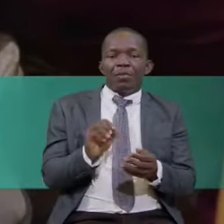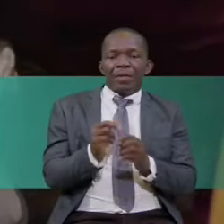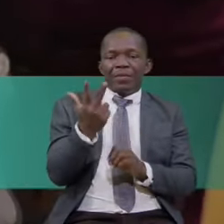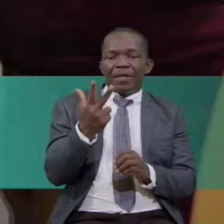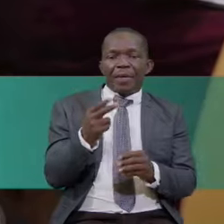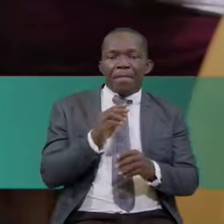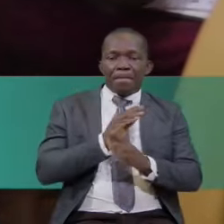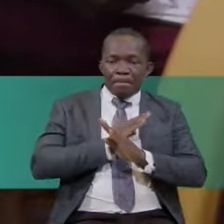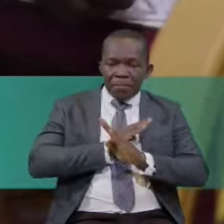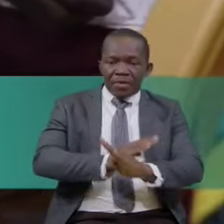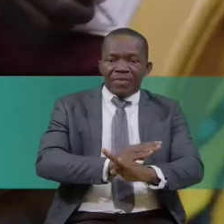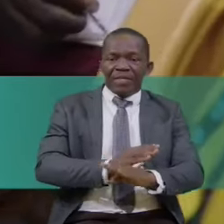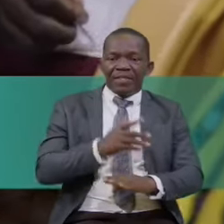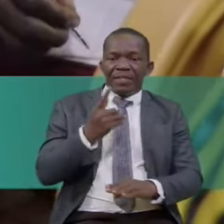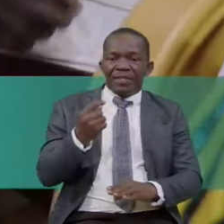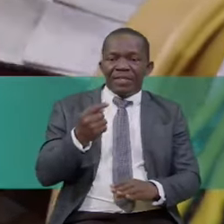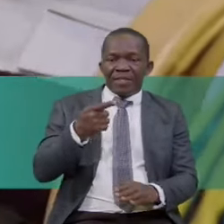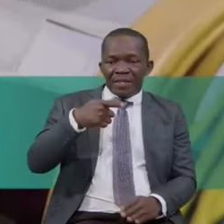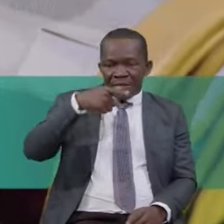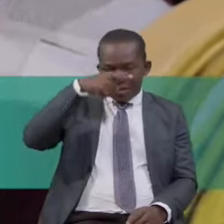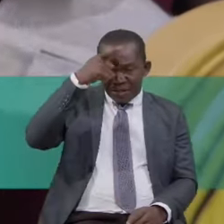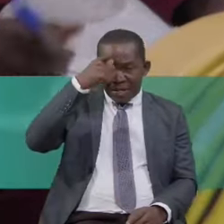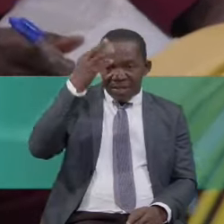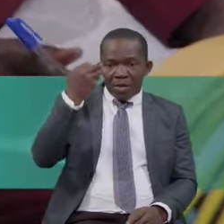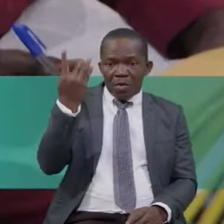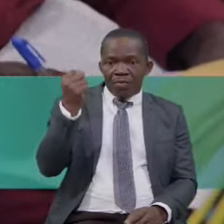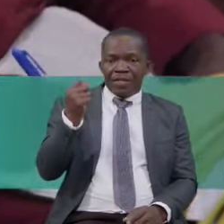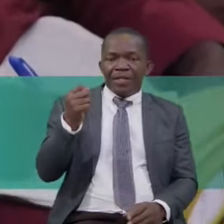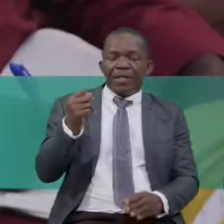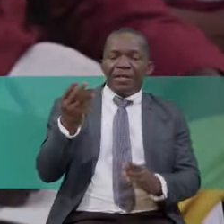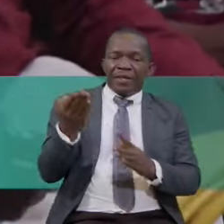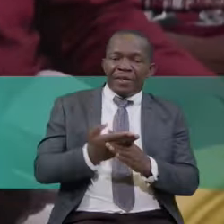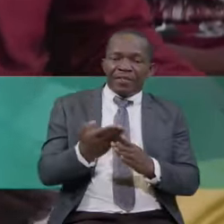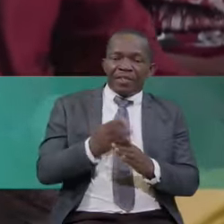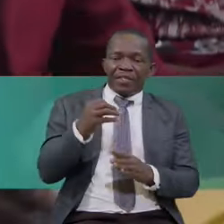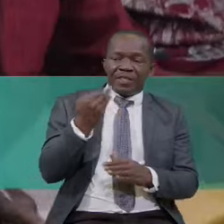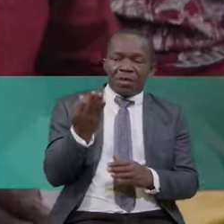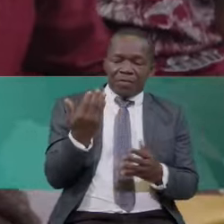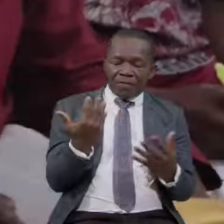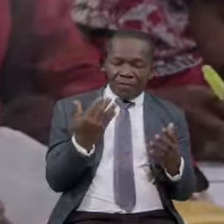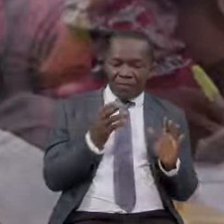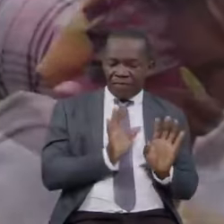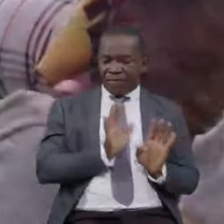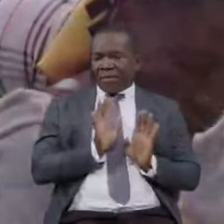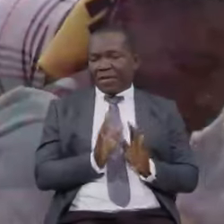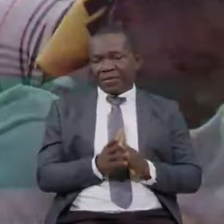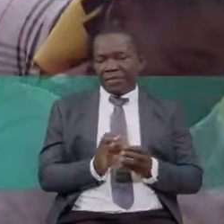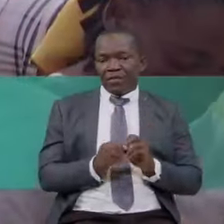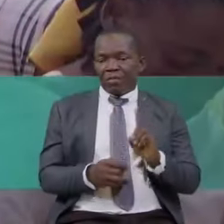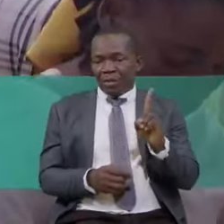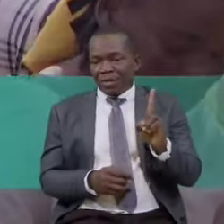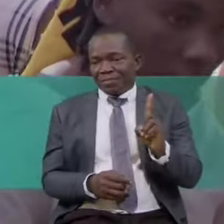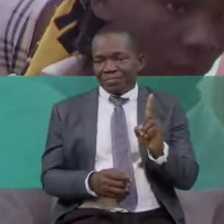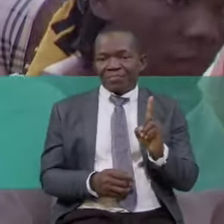arrêterz les géants les géants des obstacles de la peur premier élément